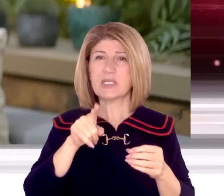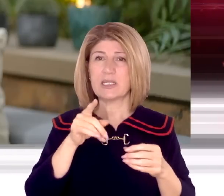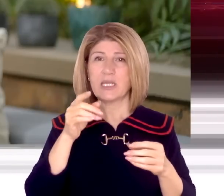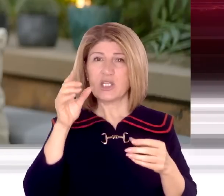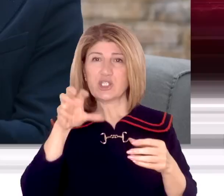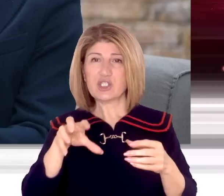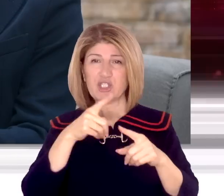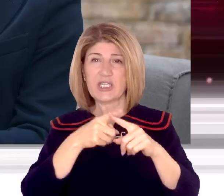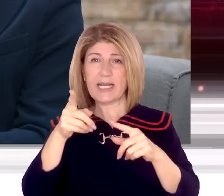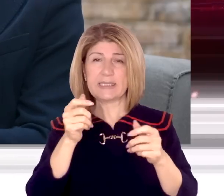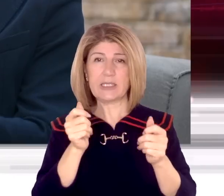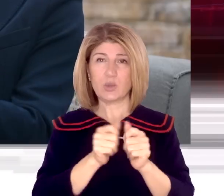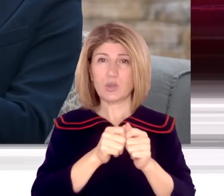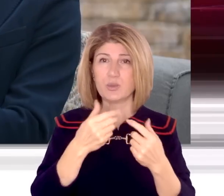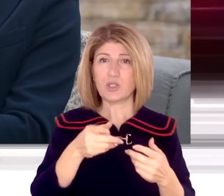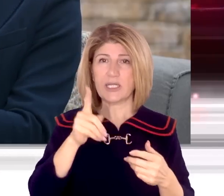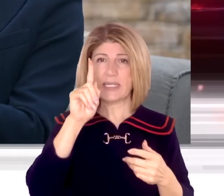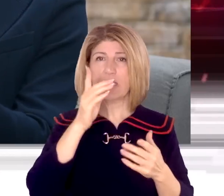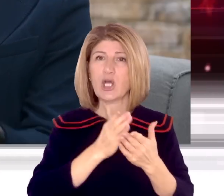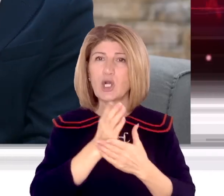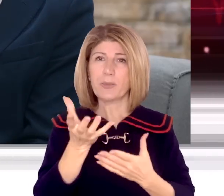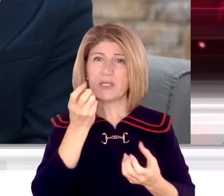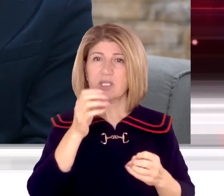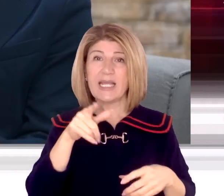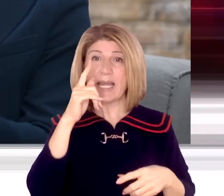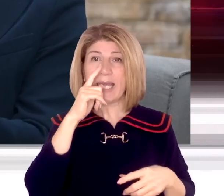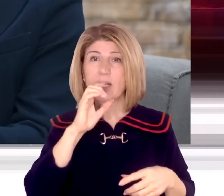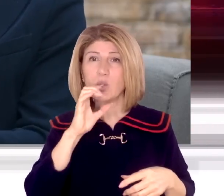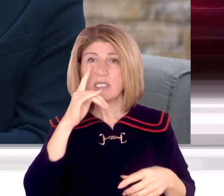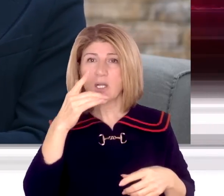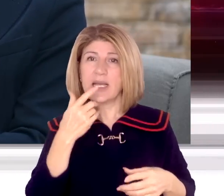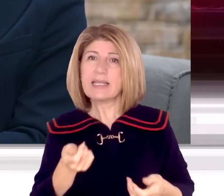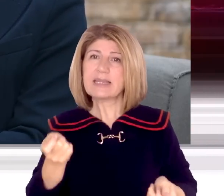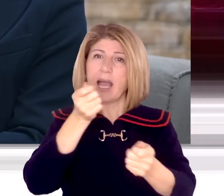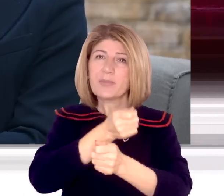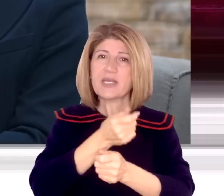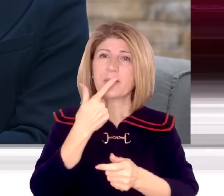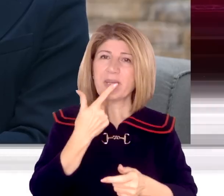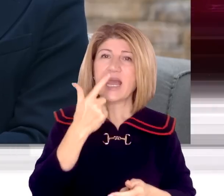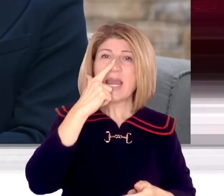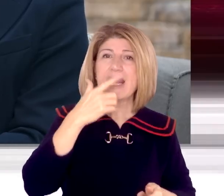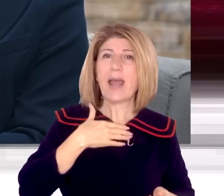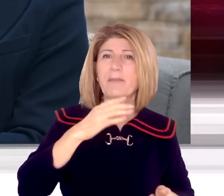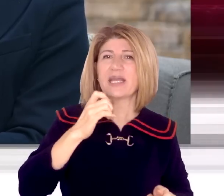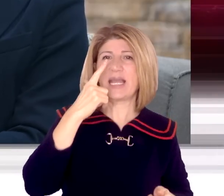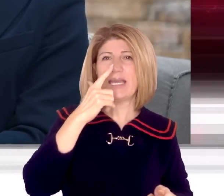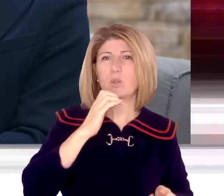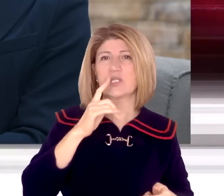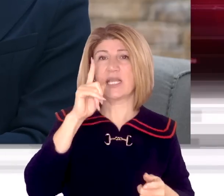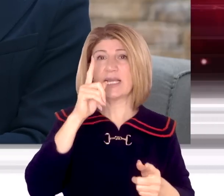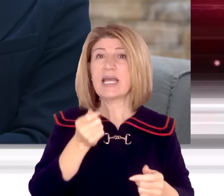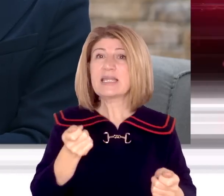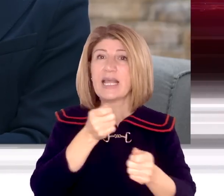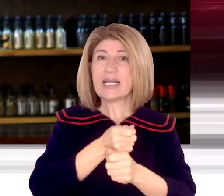کردن که این نیکوتین رو تبدیل کردن به نمک نیکوتین، یه ترکیب شیمیایی استفاده کردن که این خیلی مطلوب تر بود، و